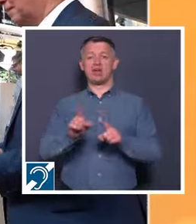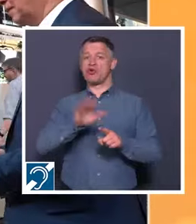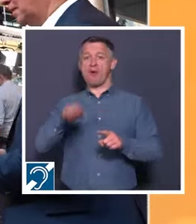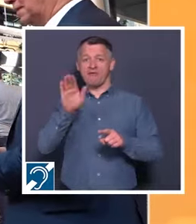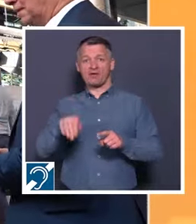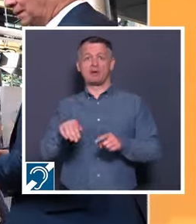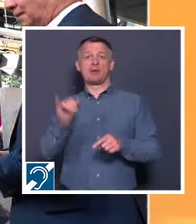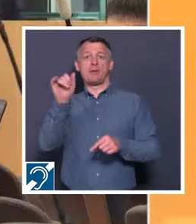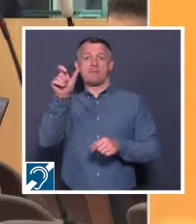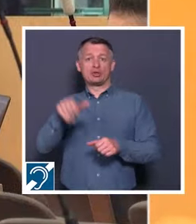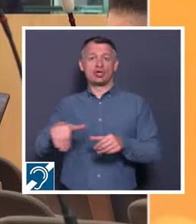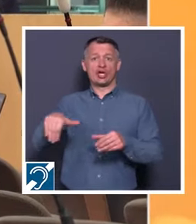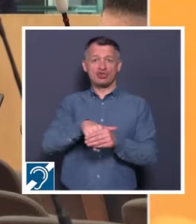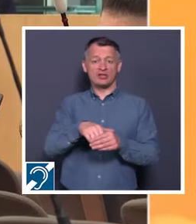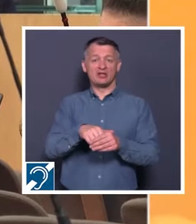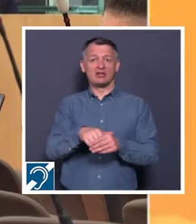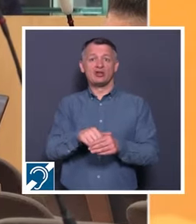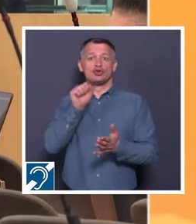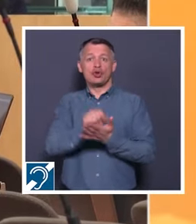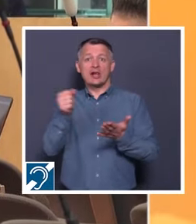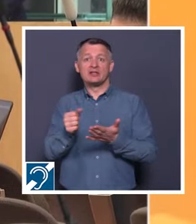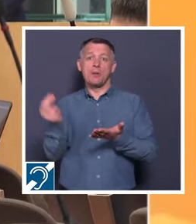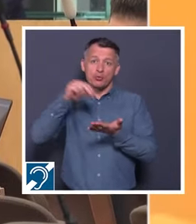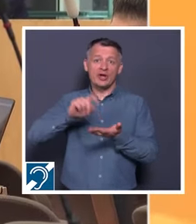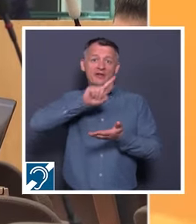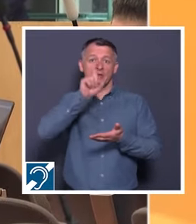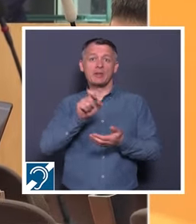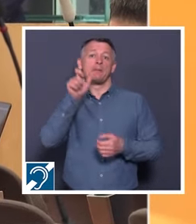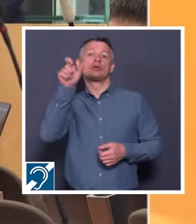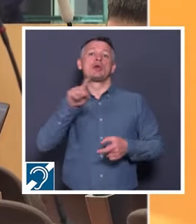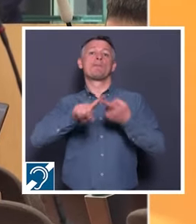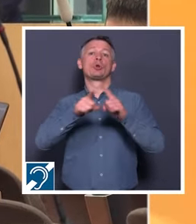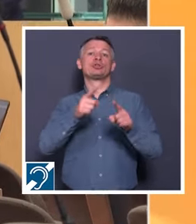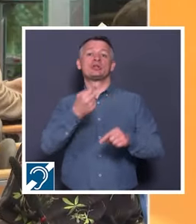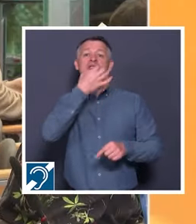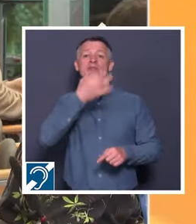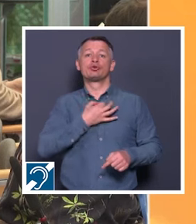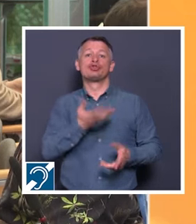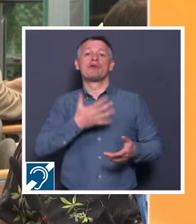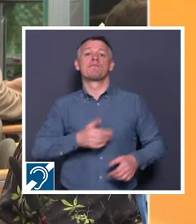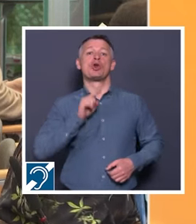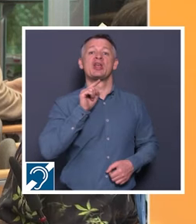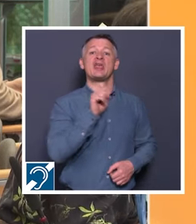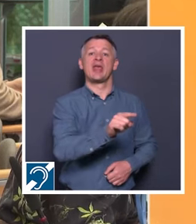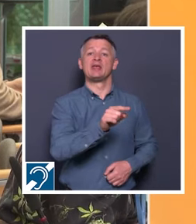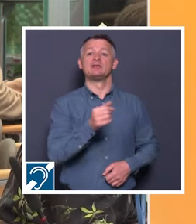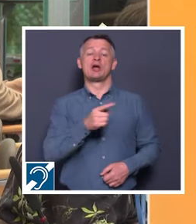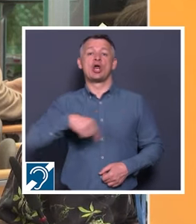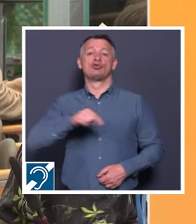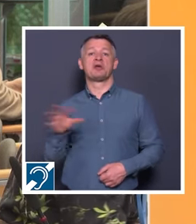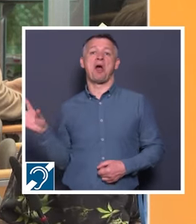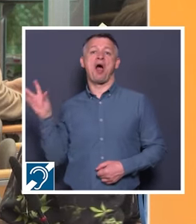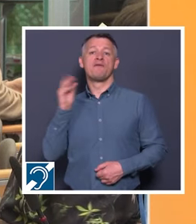să pună întrebări în numele cetățenilor, politicienii ne vor spune doar ce vor ei să aflăm